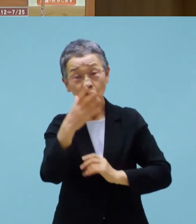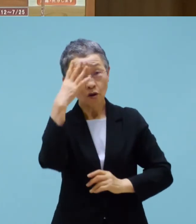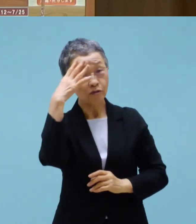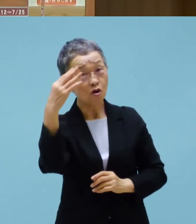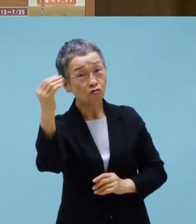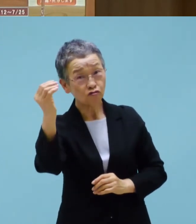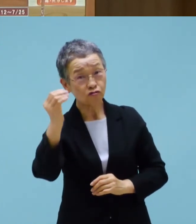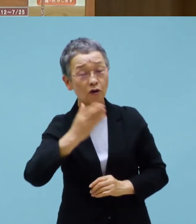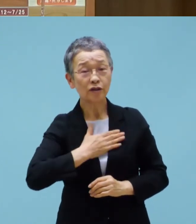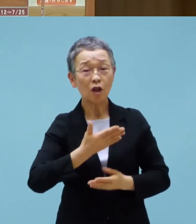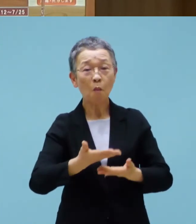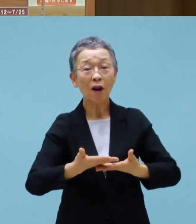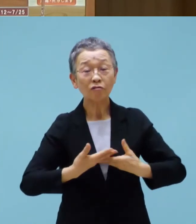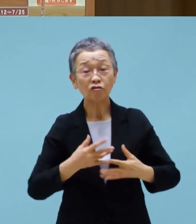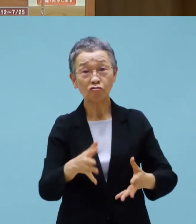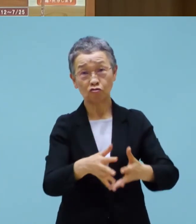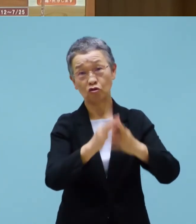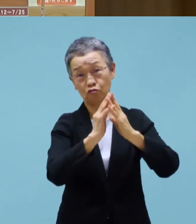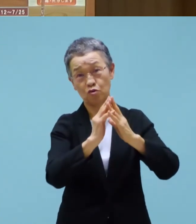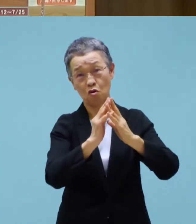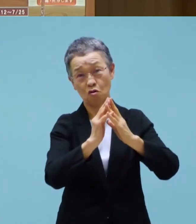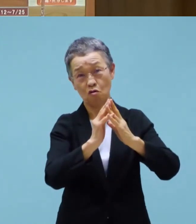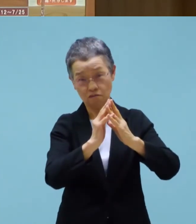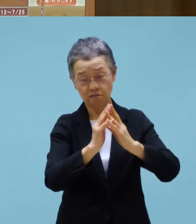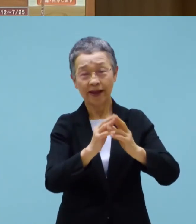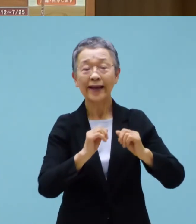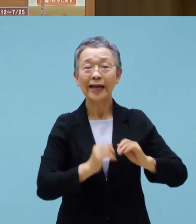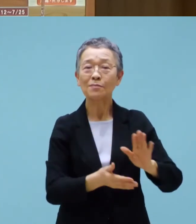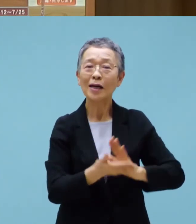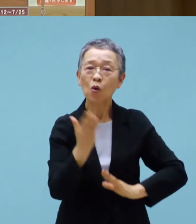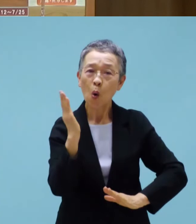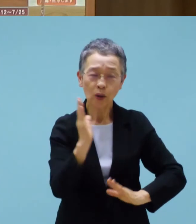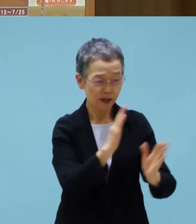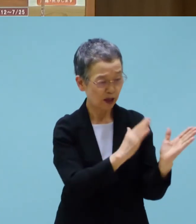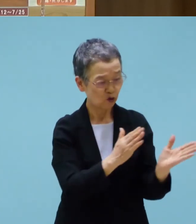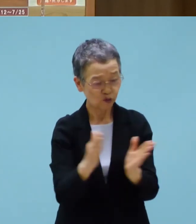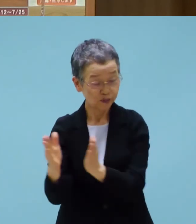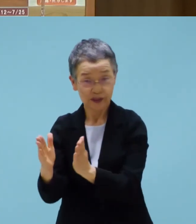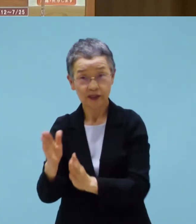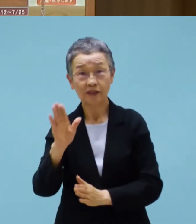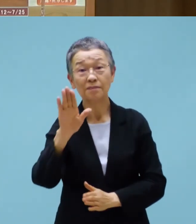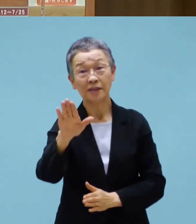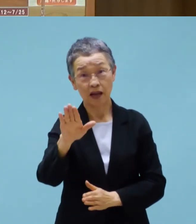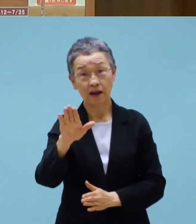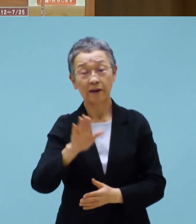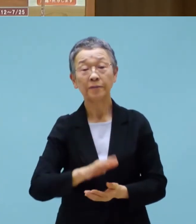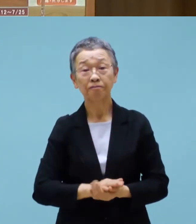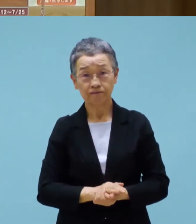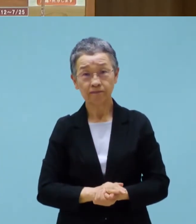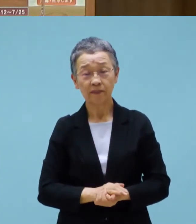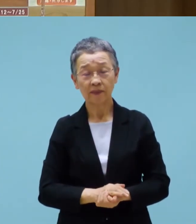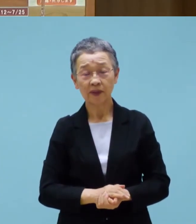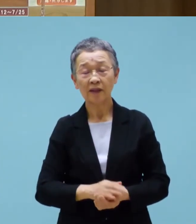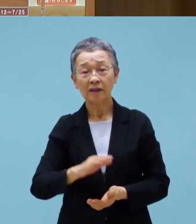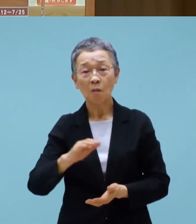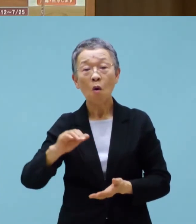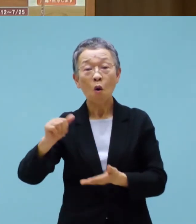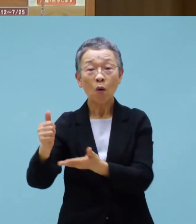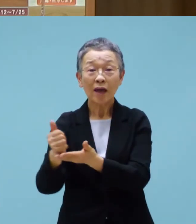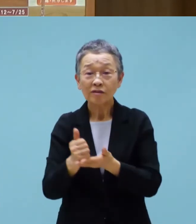取り組みを、そもそもやろうということで準備してきました。で、無観客ということになりましたけども